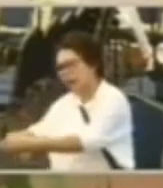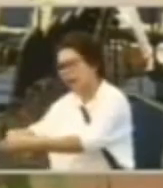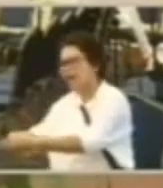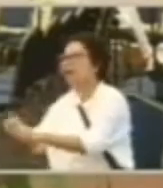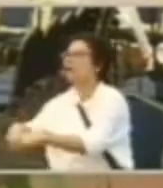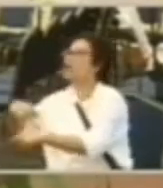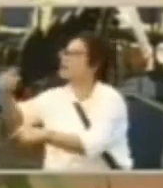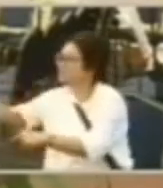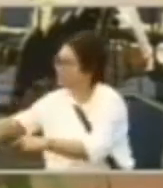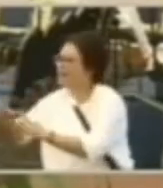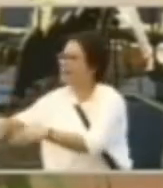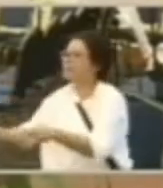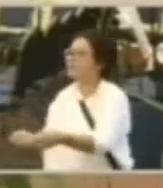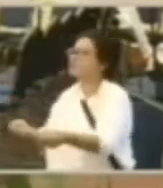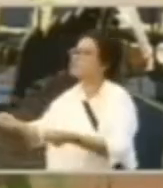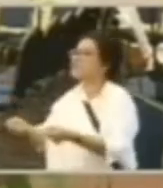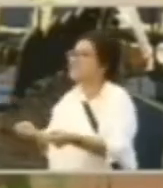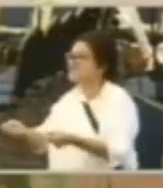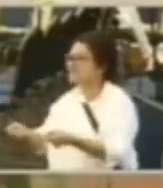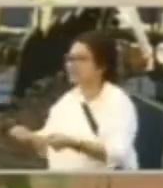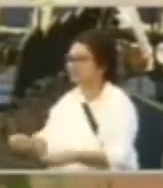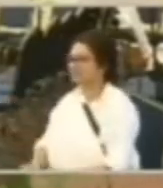namanya supir. Oh benar, kata saya.